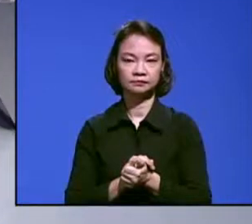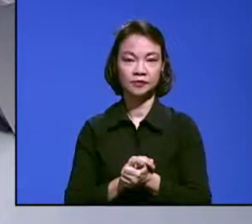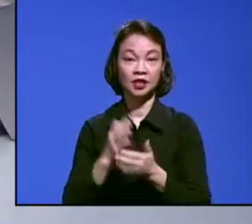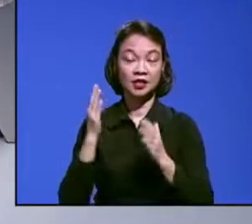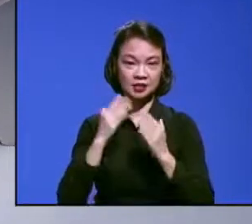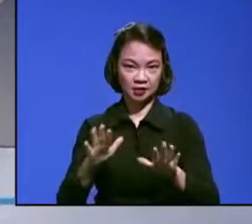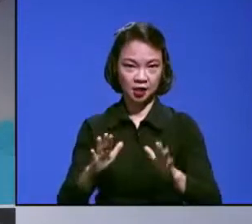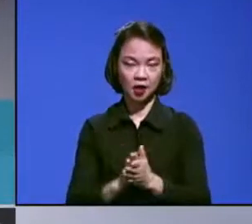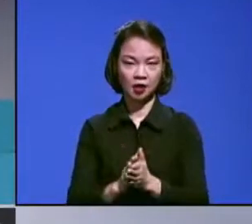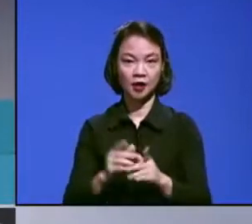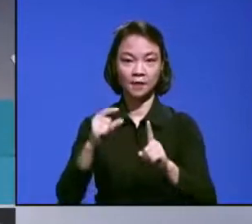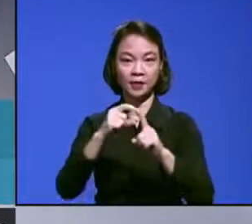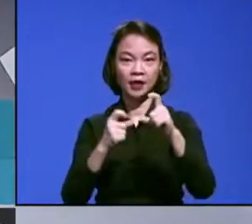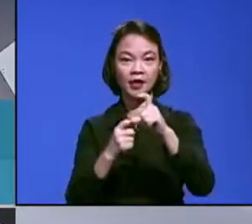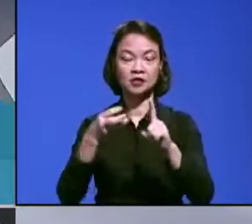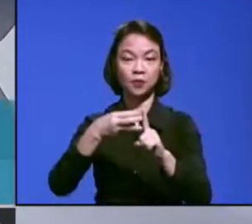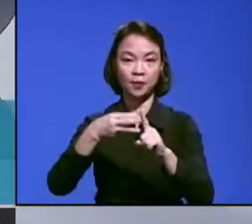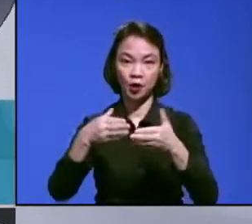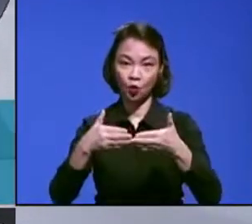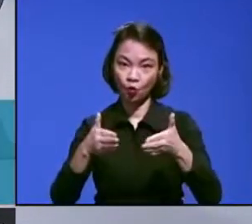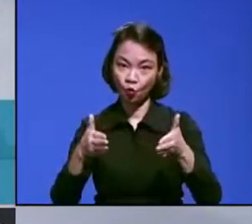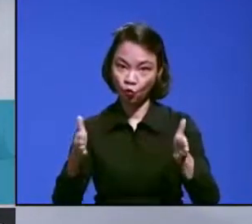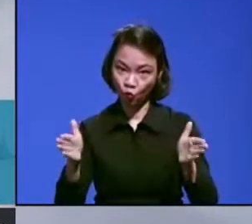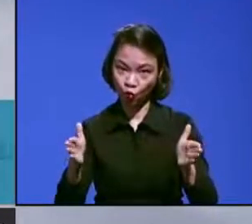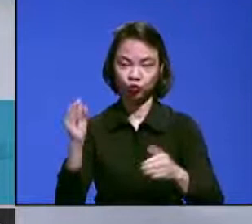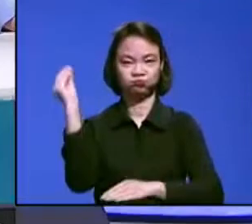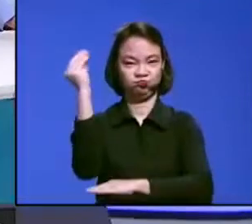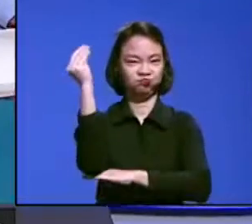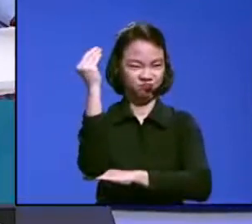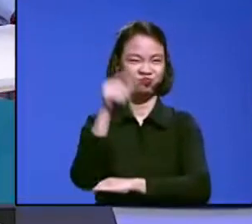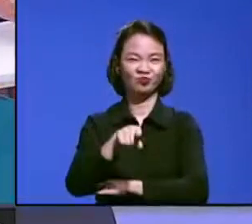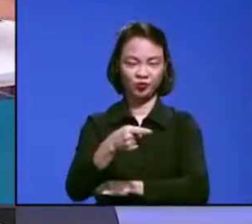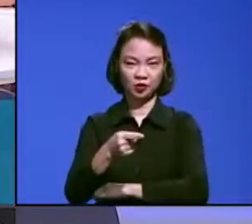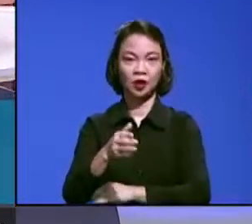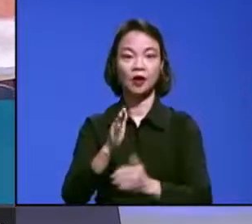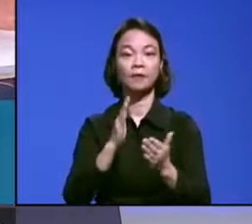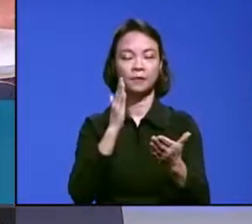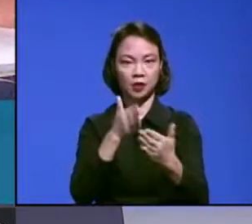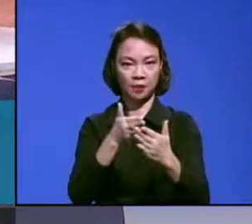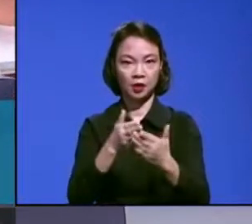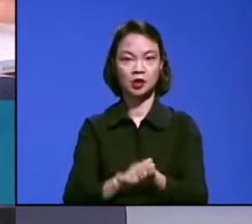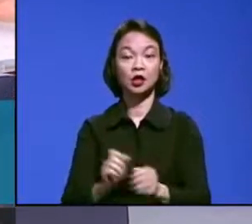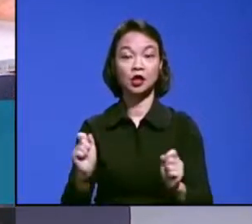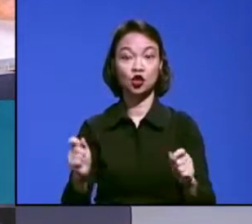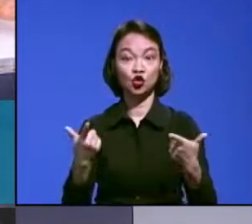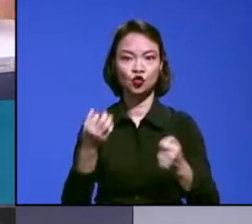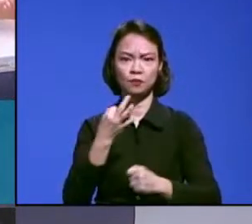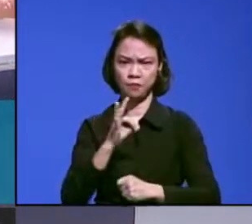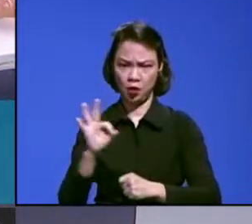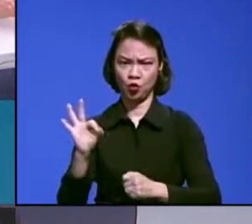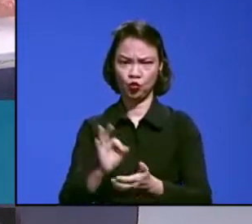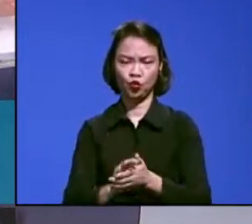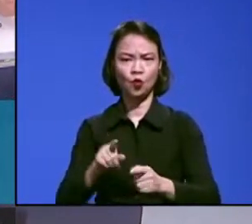Pasca dilonggarkannya PSBB, kehidupan wisata kembali bergeliat. Sejumlah aktivitas dengan penerapan tatanan hidup baru mulai